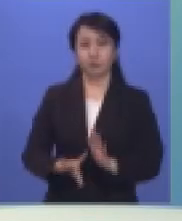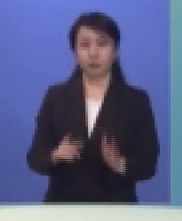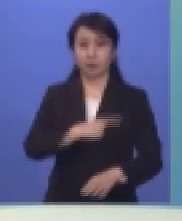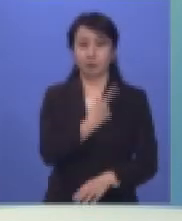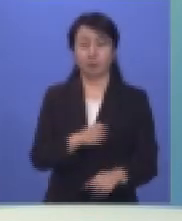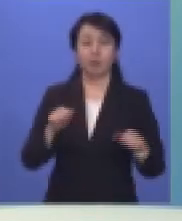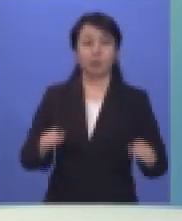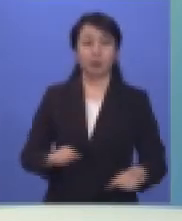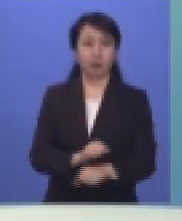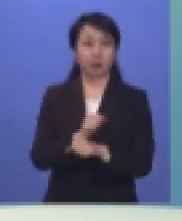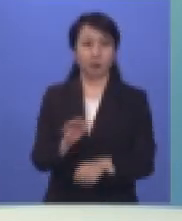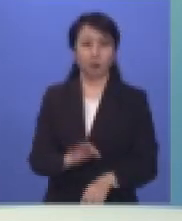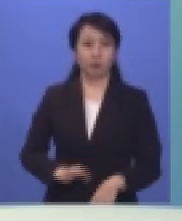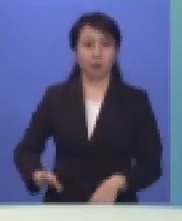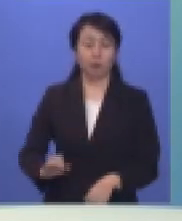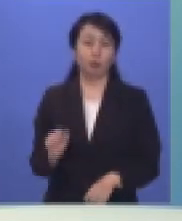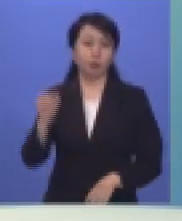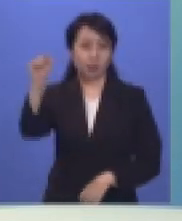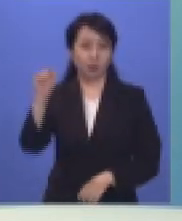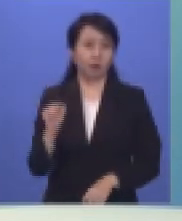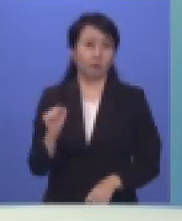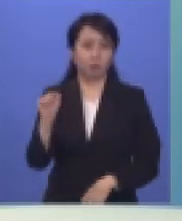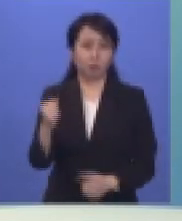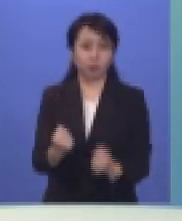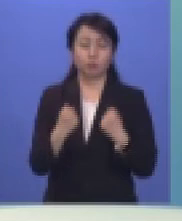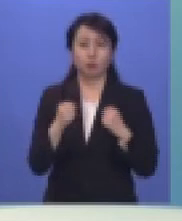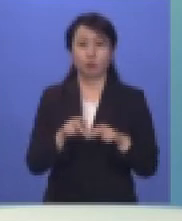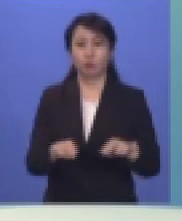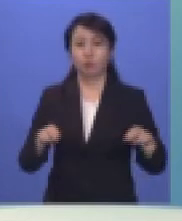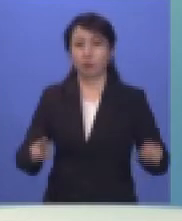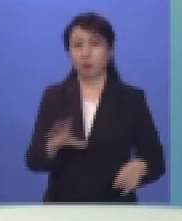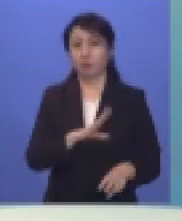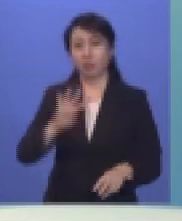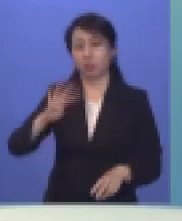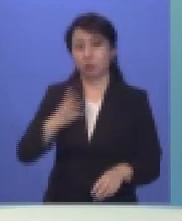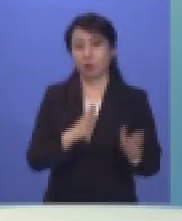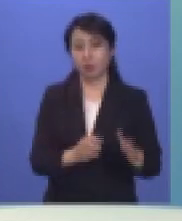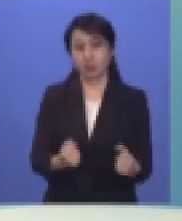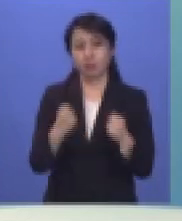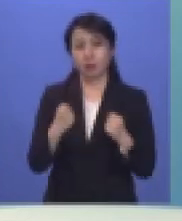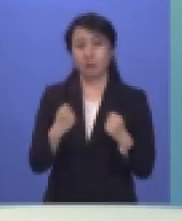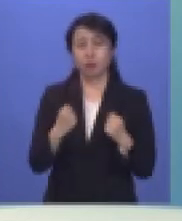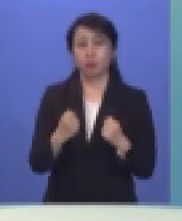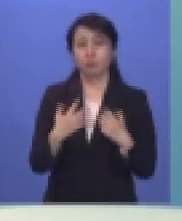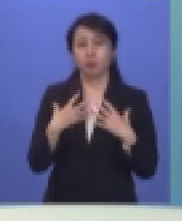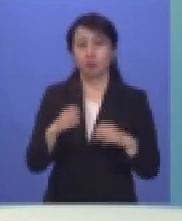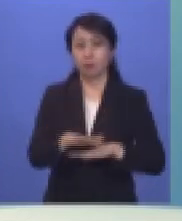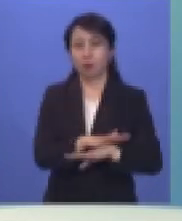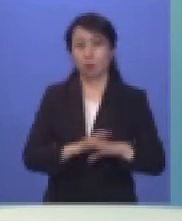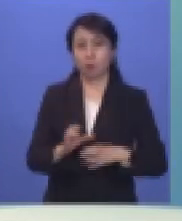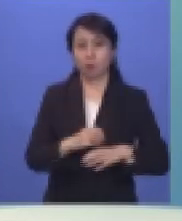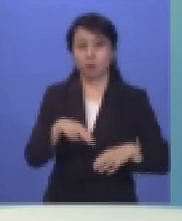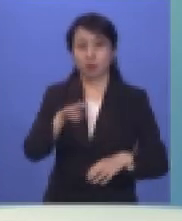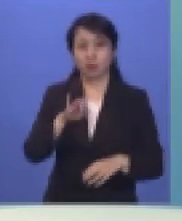Выявили сильнейших правоохранителей области по деревому спорту. В Петропавловске прошел 4-й вид спартакиады